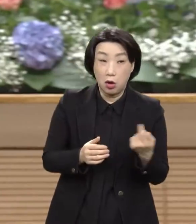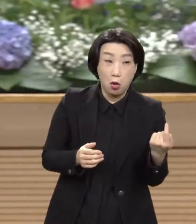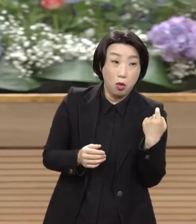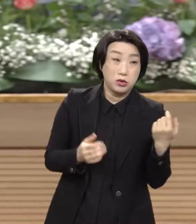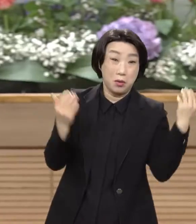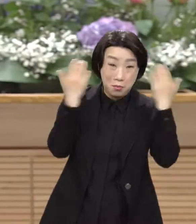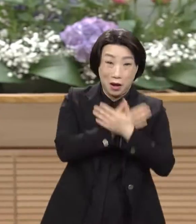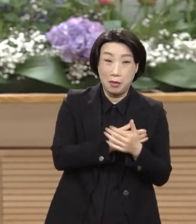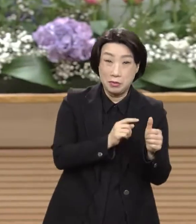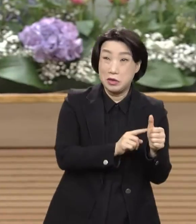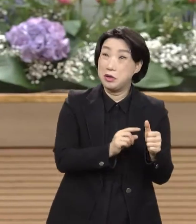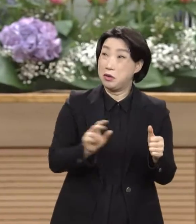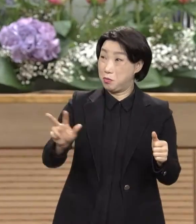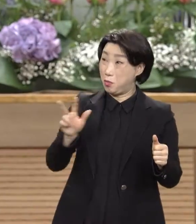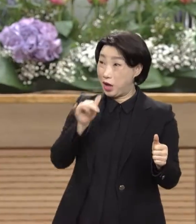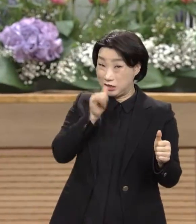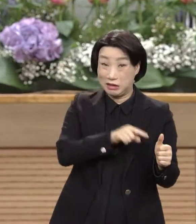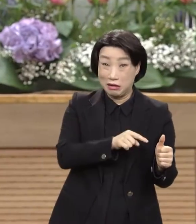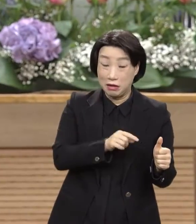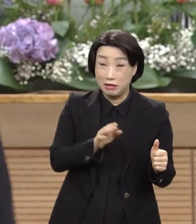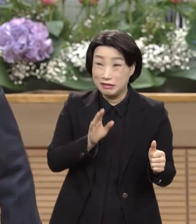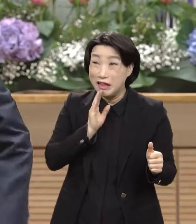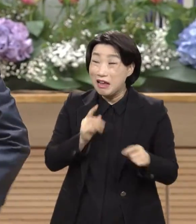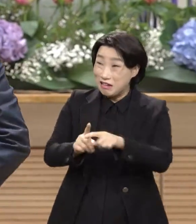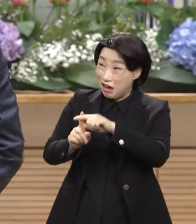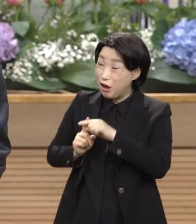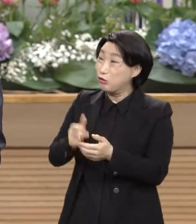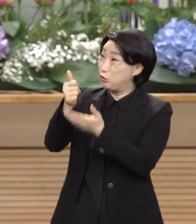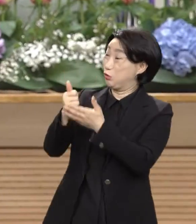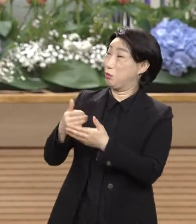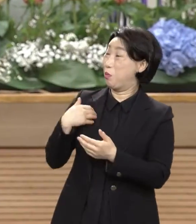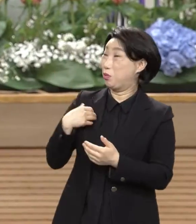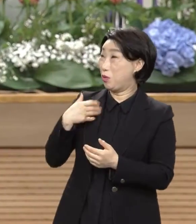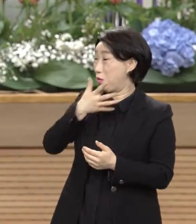내가 죽을지언정 주님을